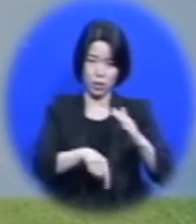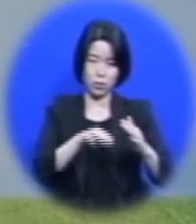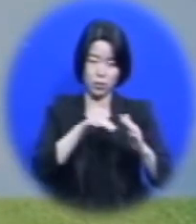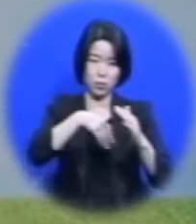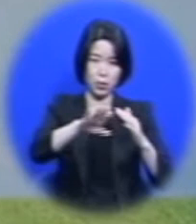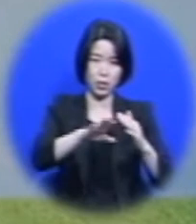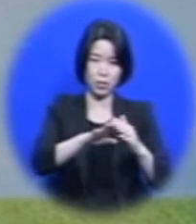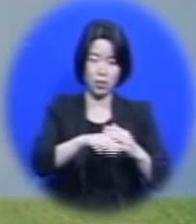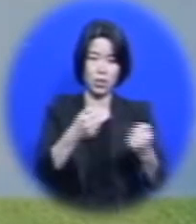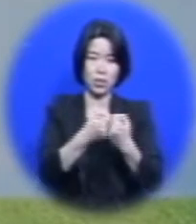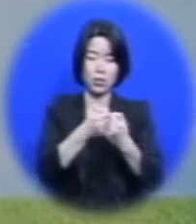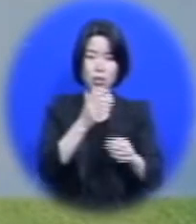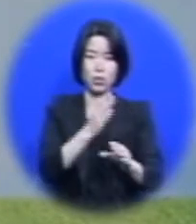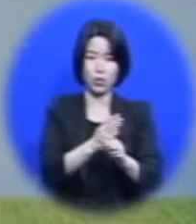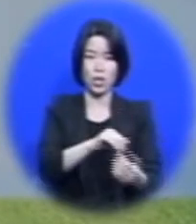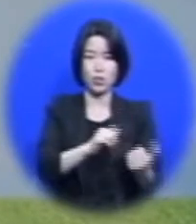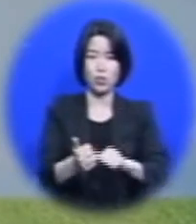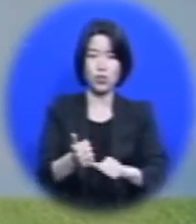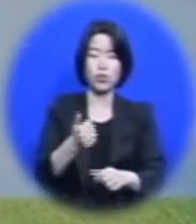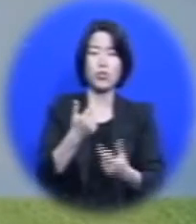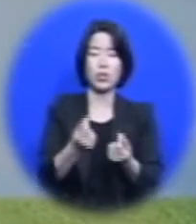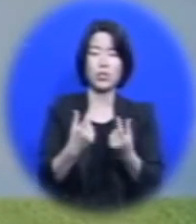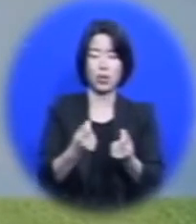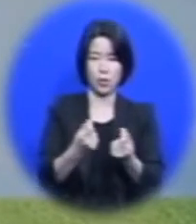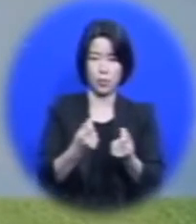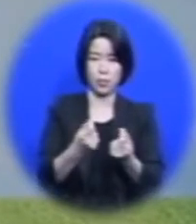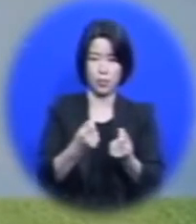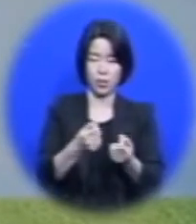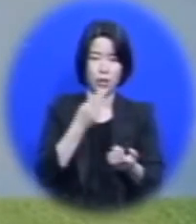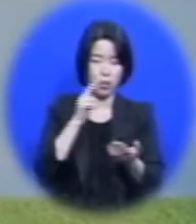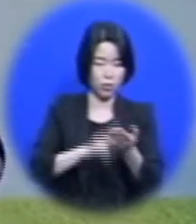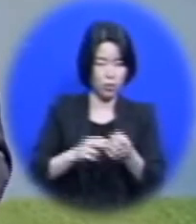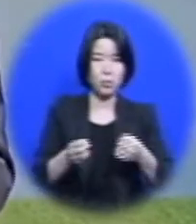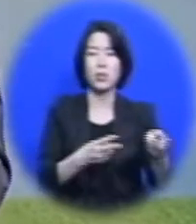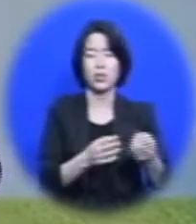교사를 하죠. 결국은 우리아는 그렇게 죽습니다.